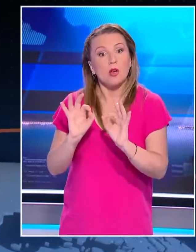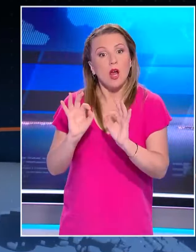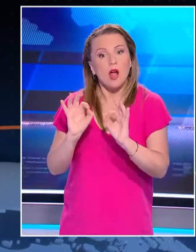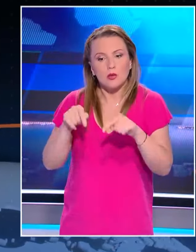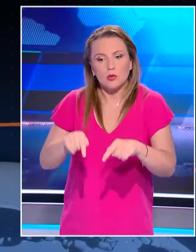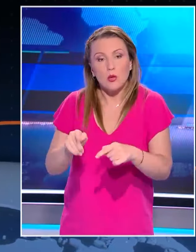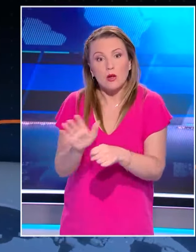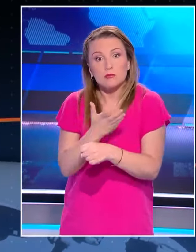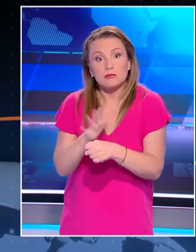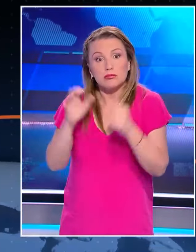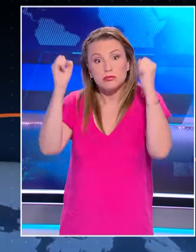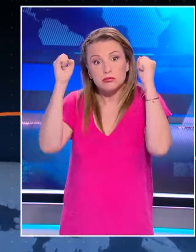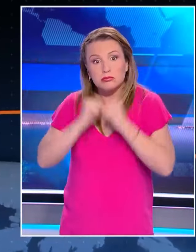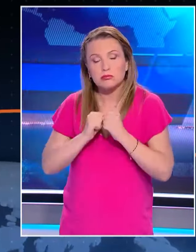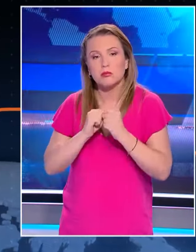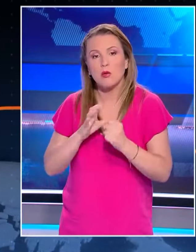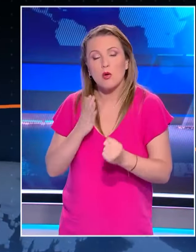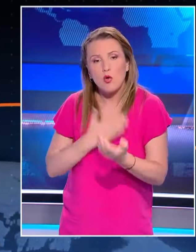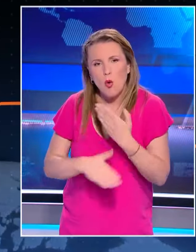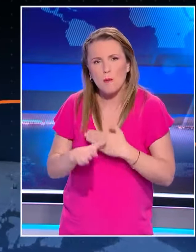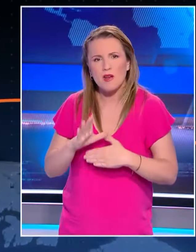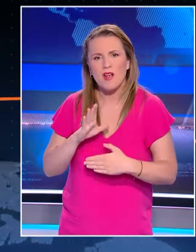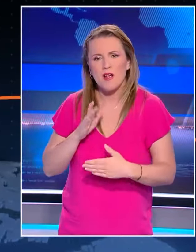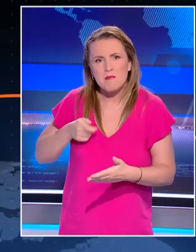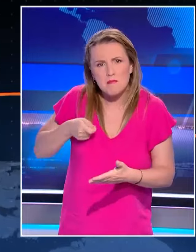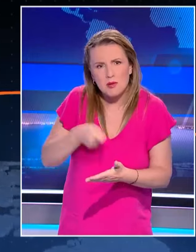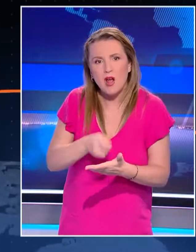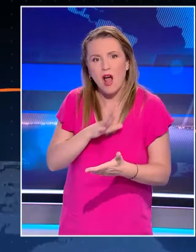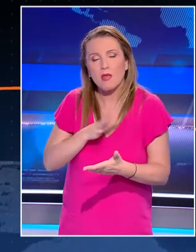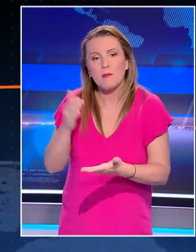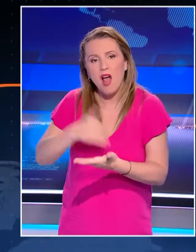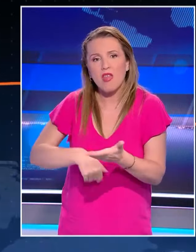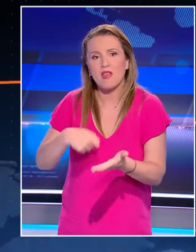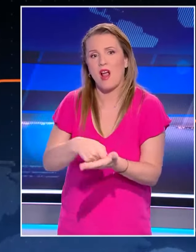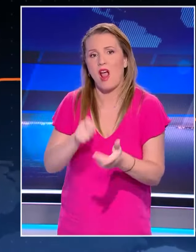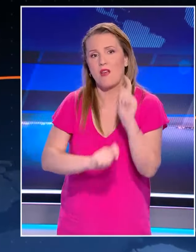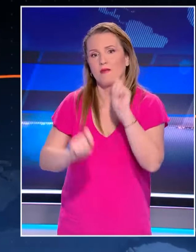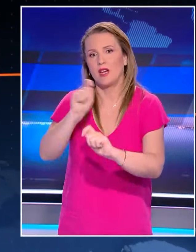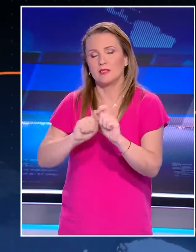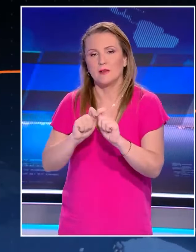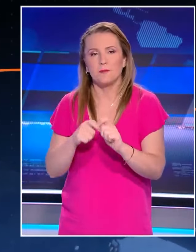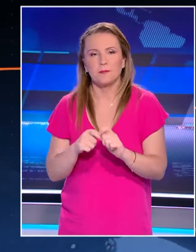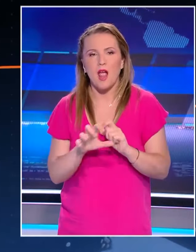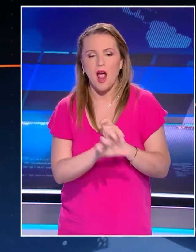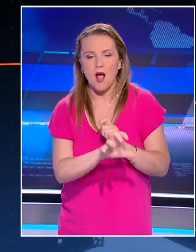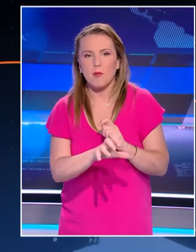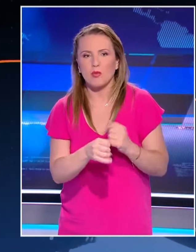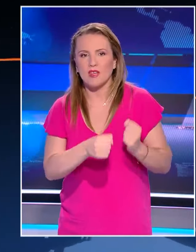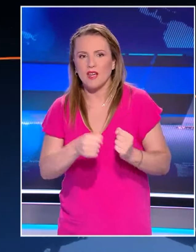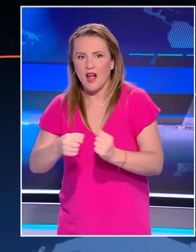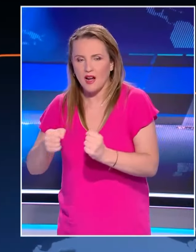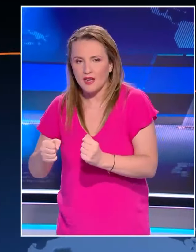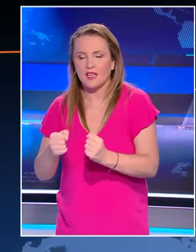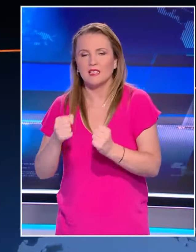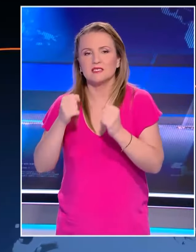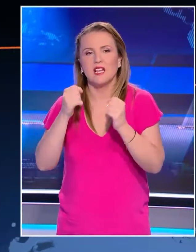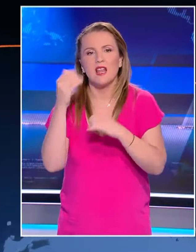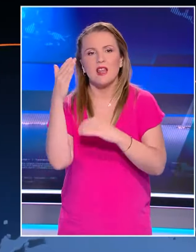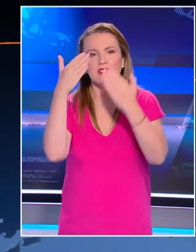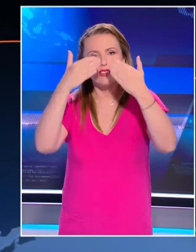κόπη μιας ολόκληρης ζωής. Εδώ είχαμε αποθηκεύσει τις καρέκλες για να φύγουμε για διακοπές. Καήκαν οι